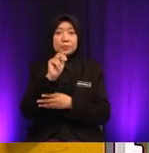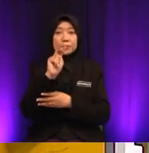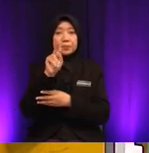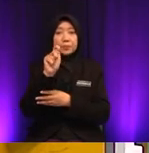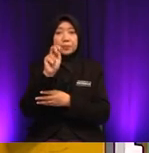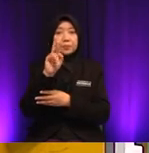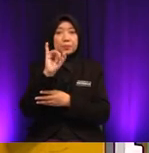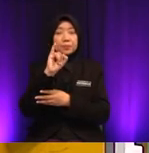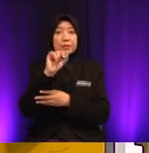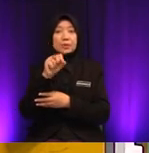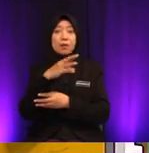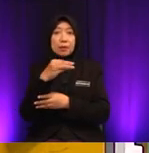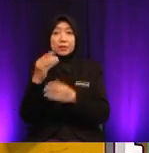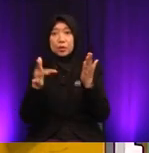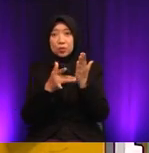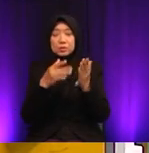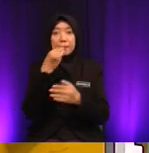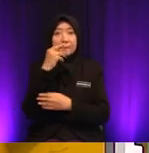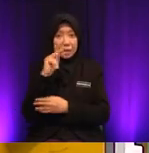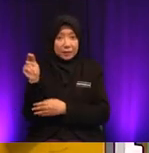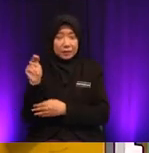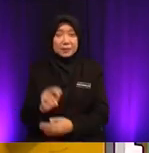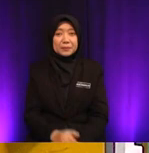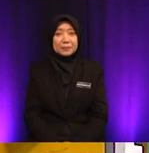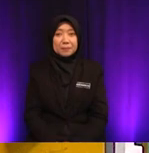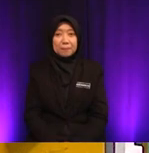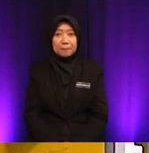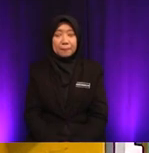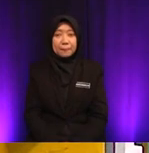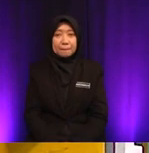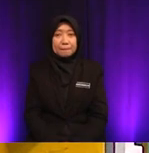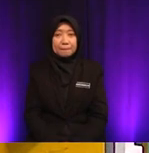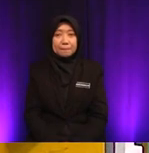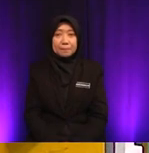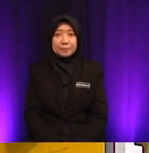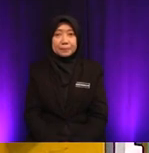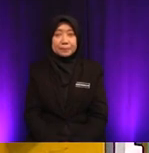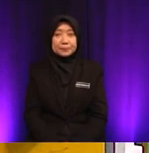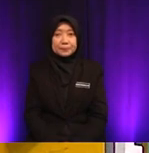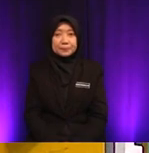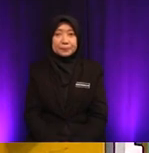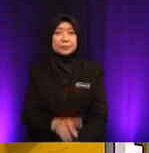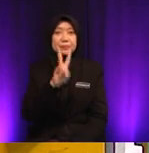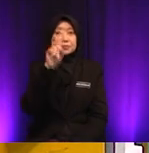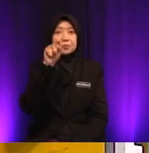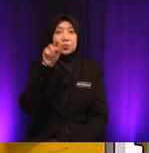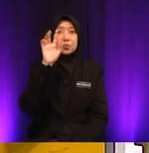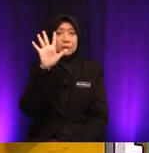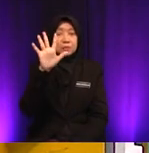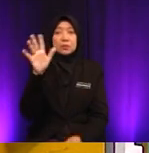teknologi makanan Oke standard kandungan kita hari ini ialah dua ponime